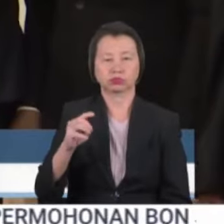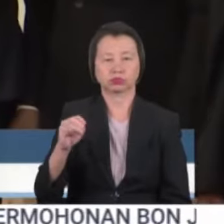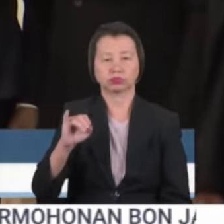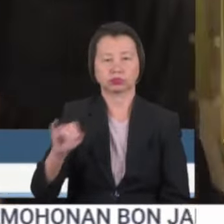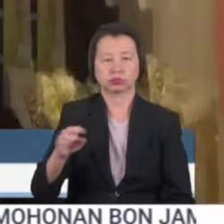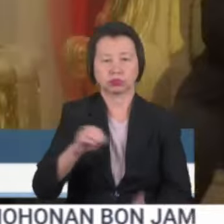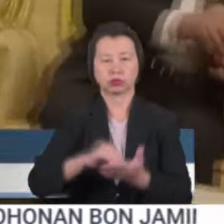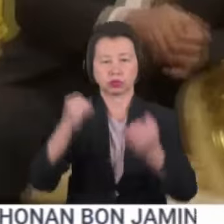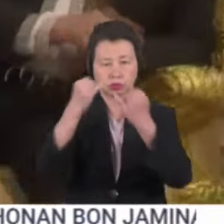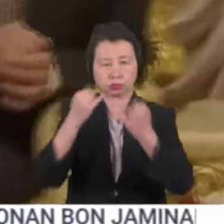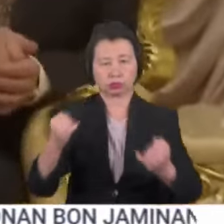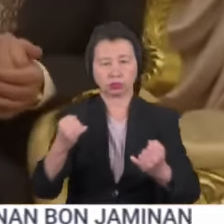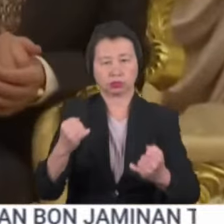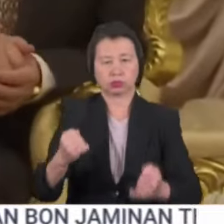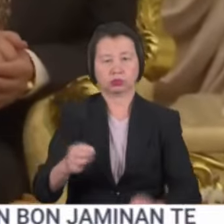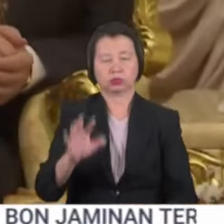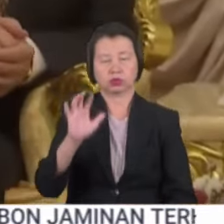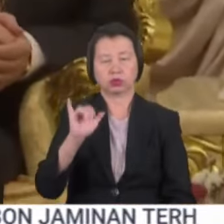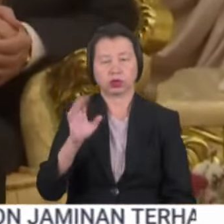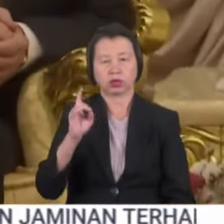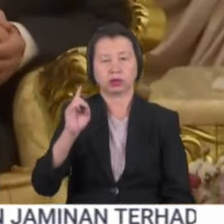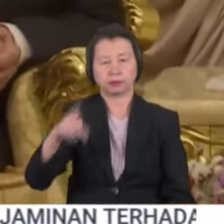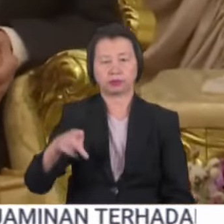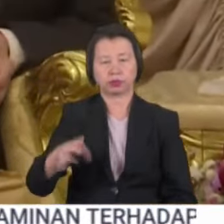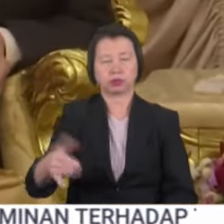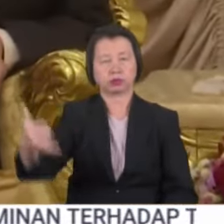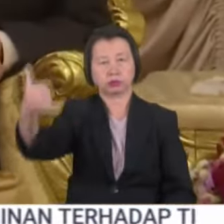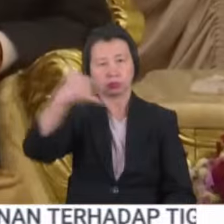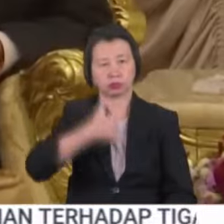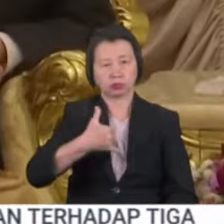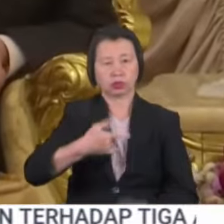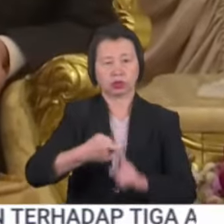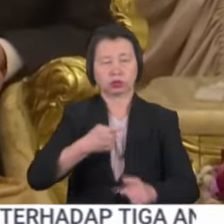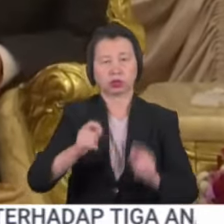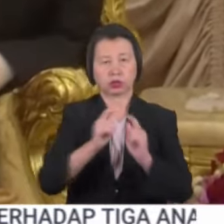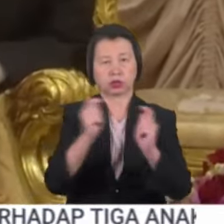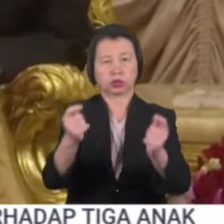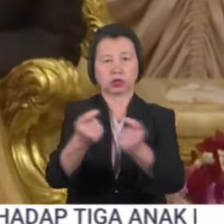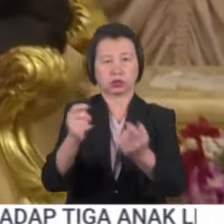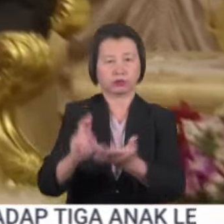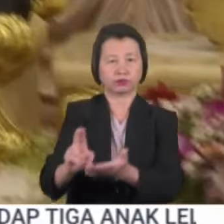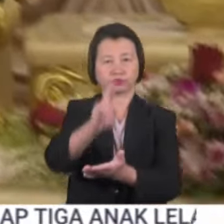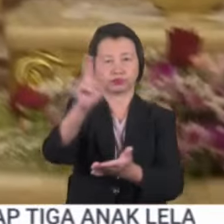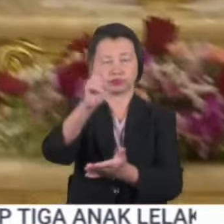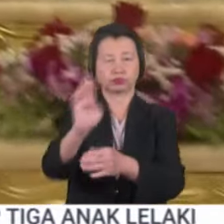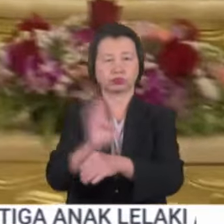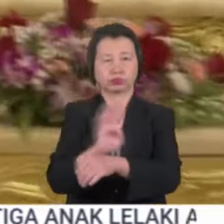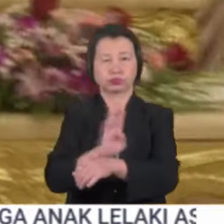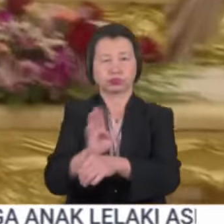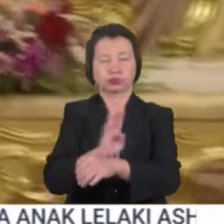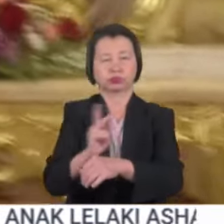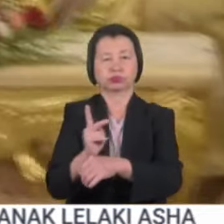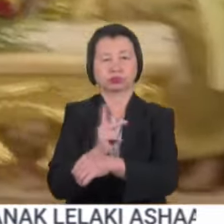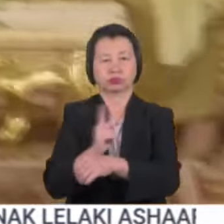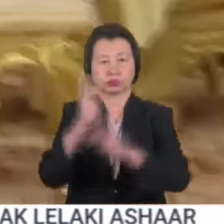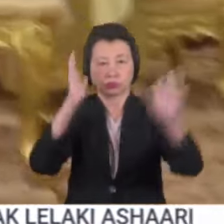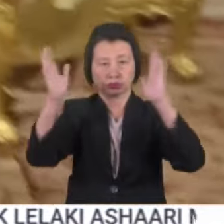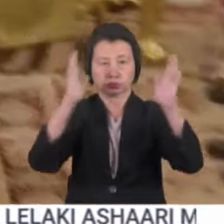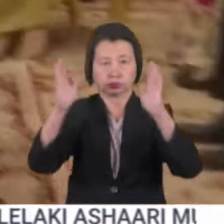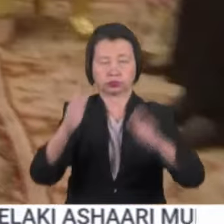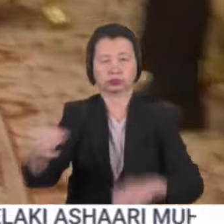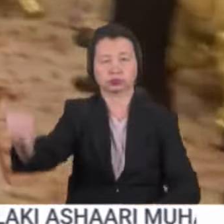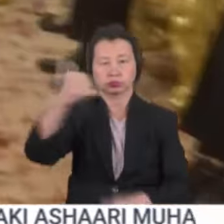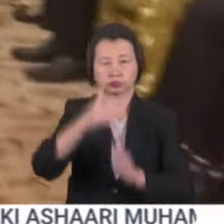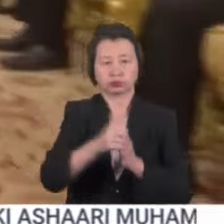Astana Negeri di Kuching. Yang di-Pertuan Negeri turut menerima kunjungan daripada Delegasi Universiti Keusahawanan Koperasi Malaysia.